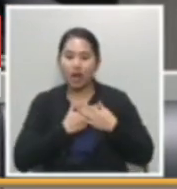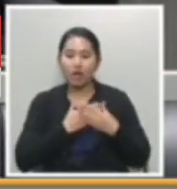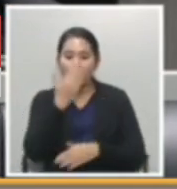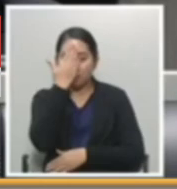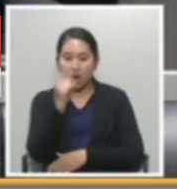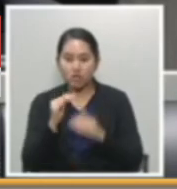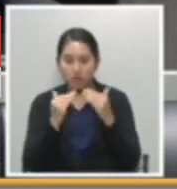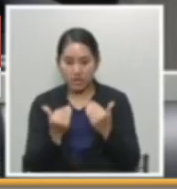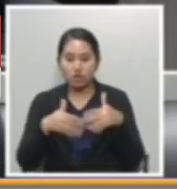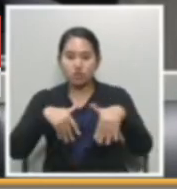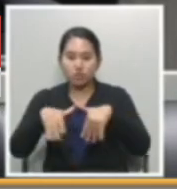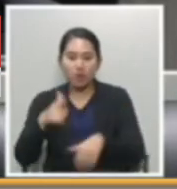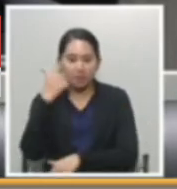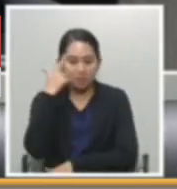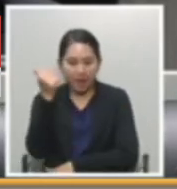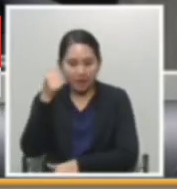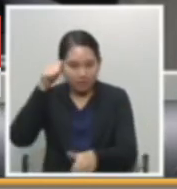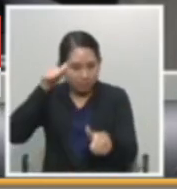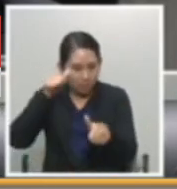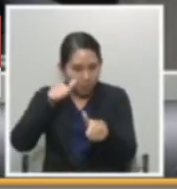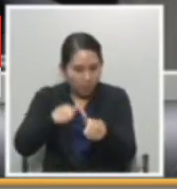เดี๋ยวนี้ฉลาดครับเขาจำ